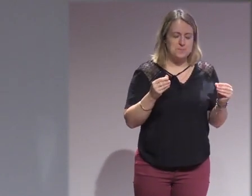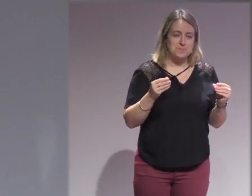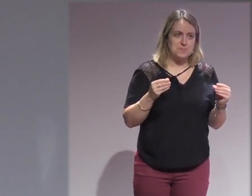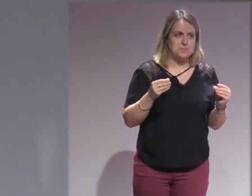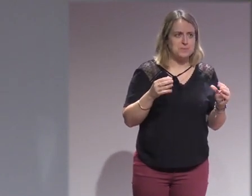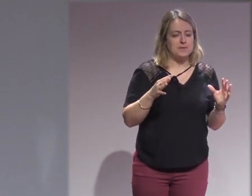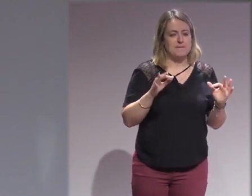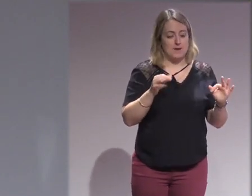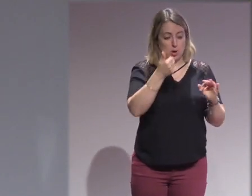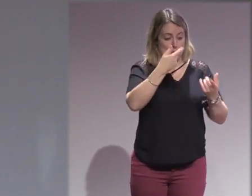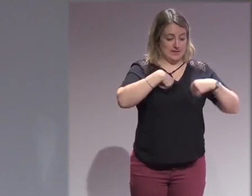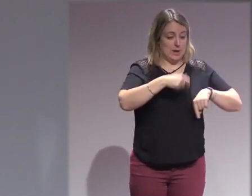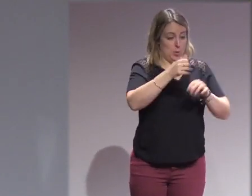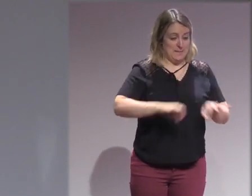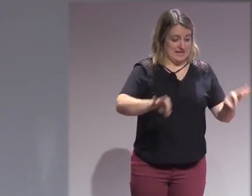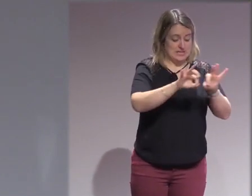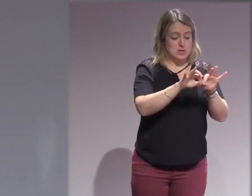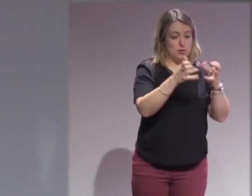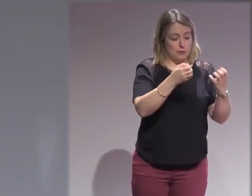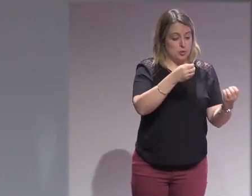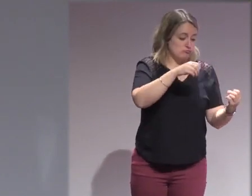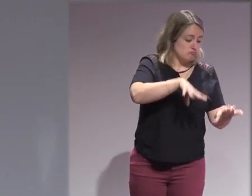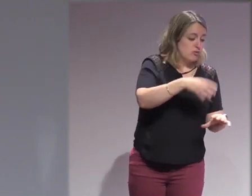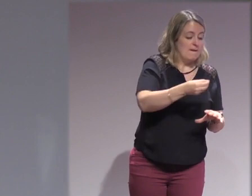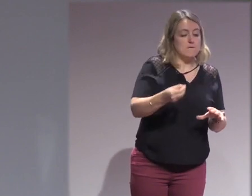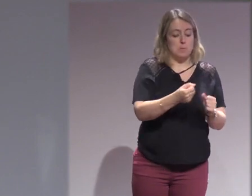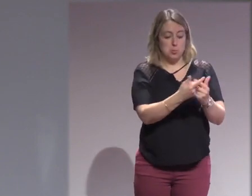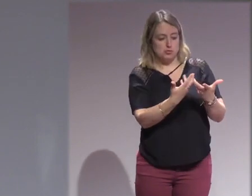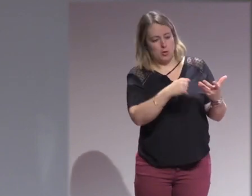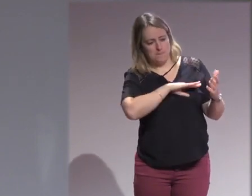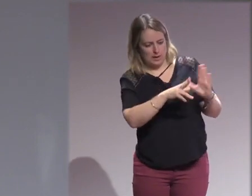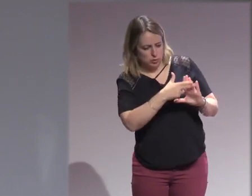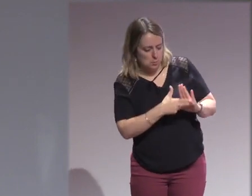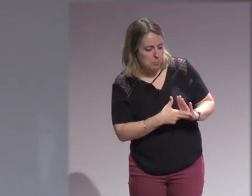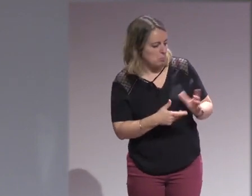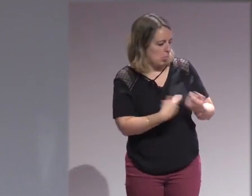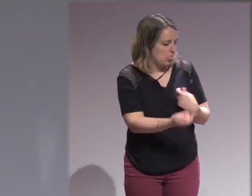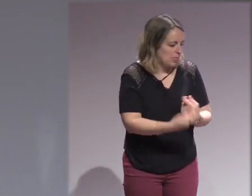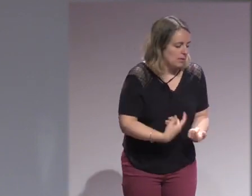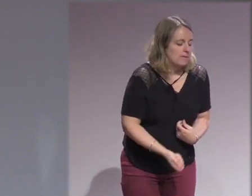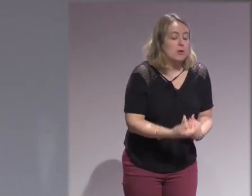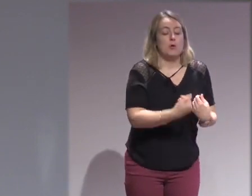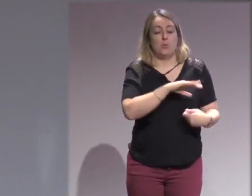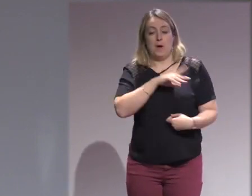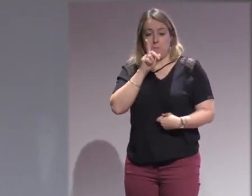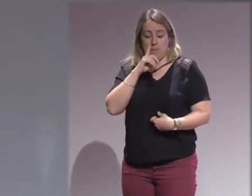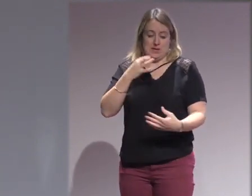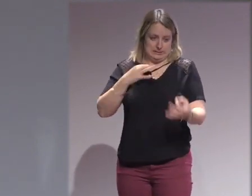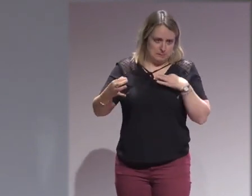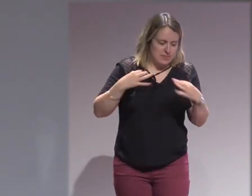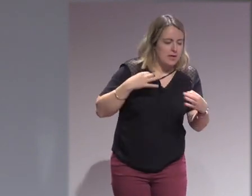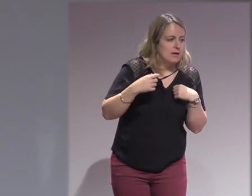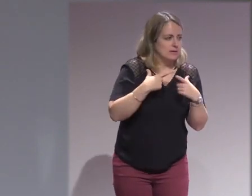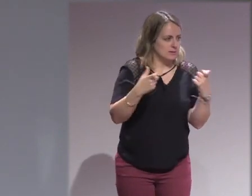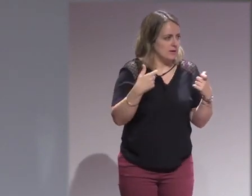cette volonté d'un État de se séparer d'enfants parce qu'ils ne correspondent pas à une norme, soit parce que c'est des mères célibataires, parce qu'on l'a évoqué ici. Non, je